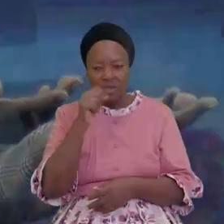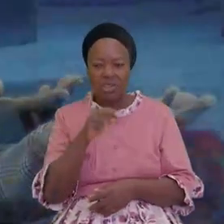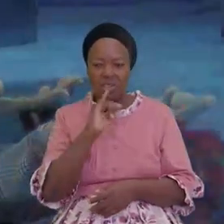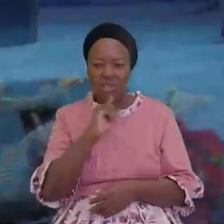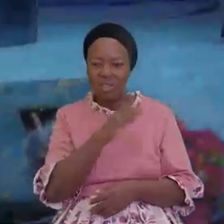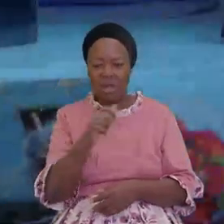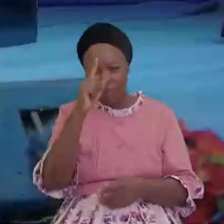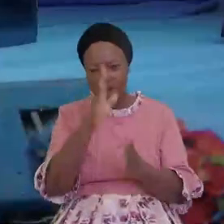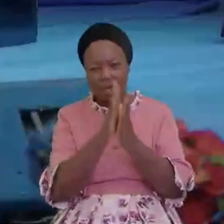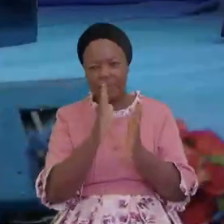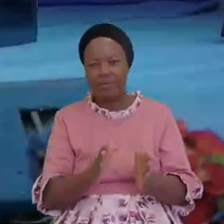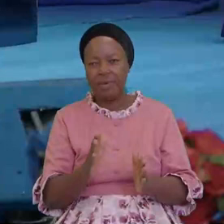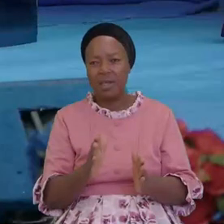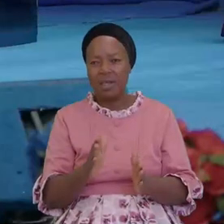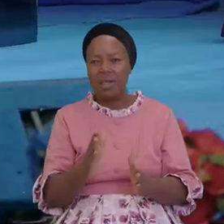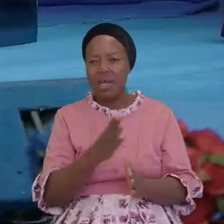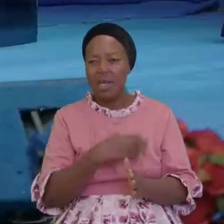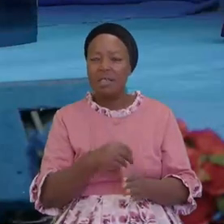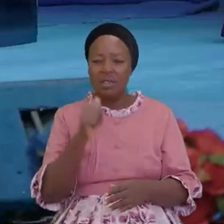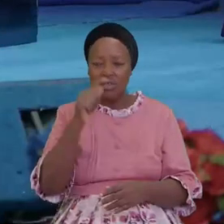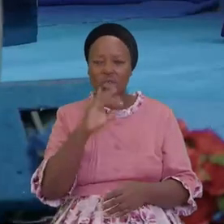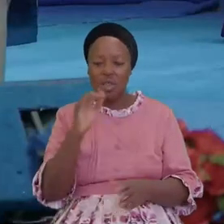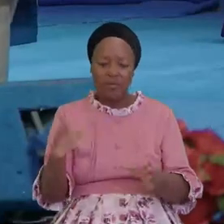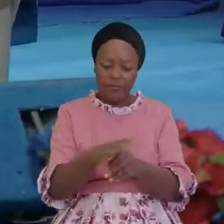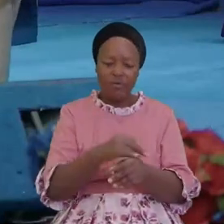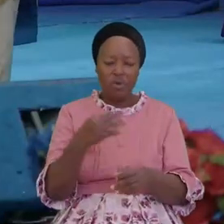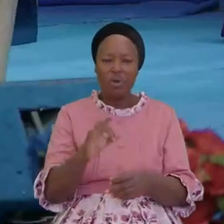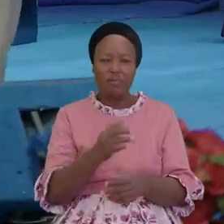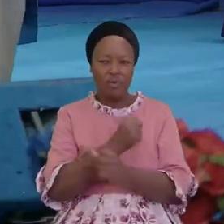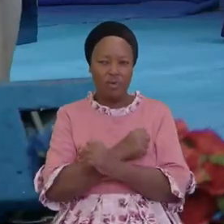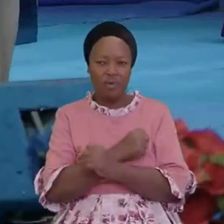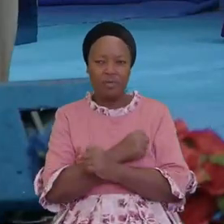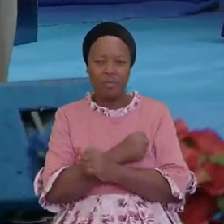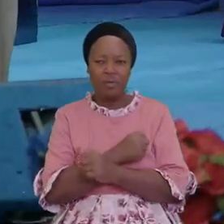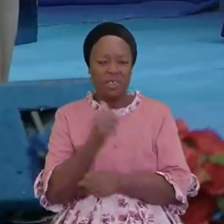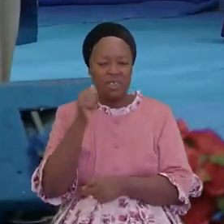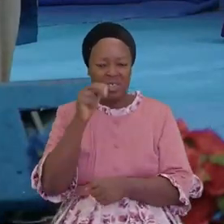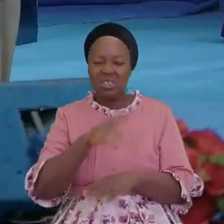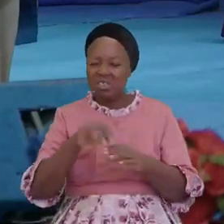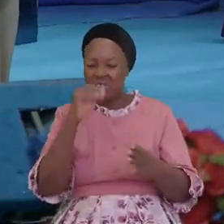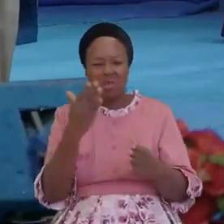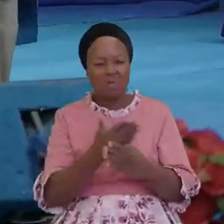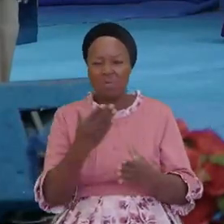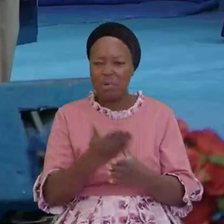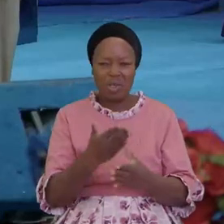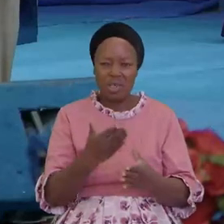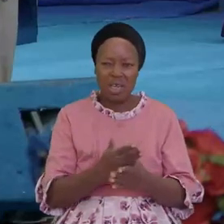Voyez cette femme, elle est une croyante, elle est pleine d'amour.